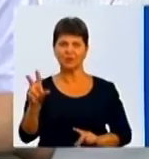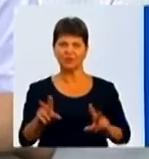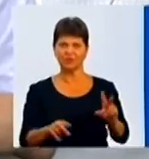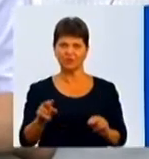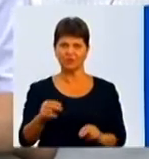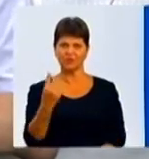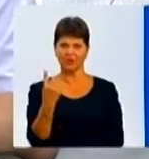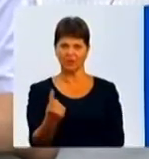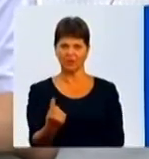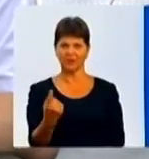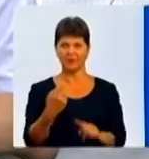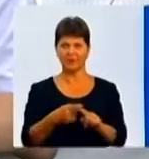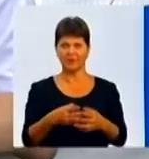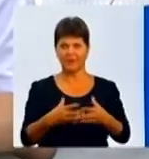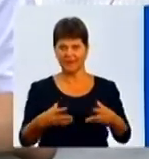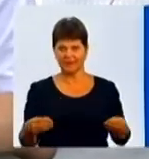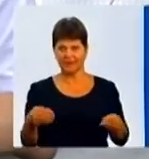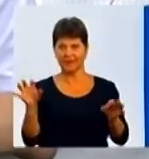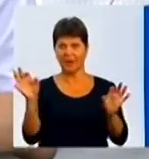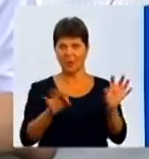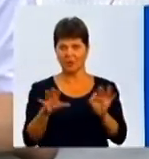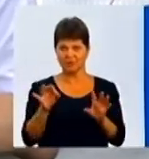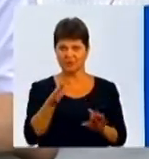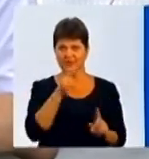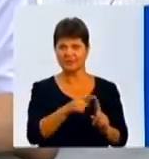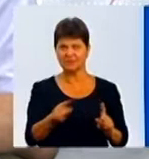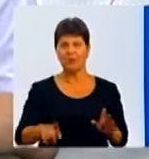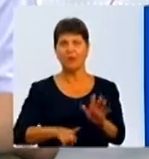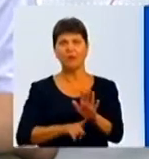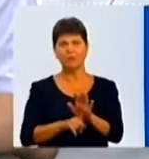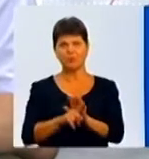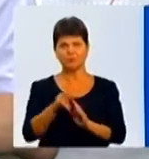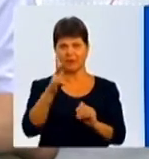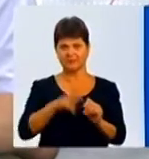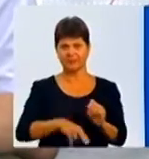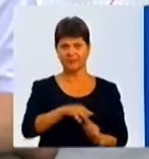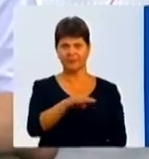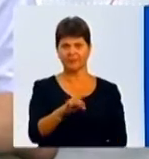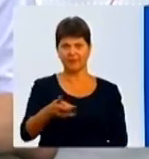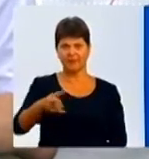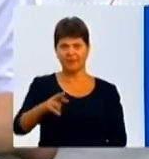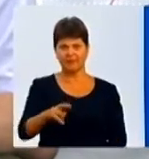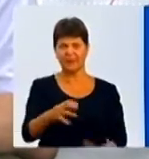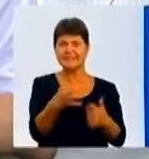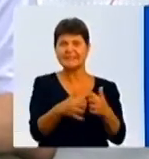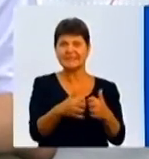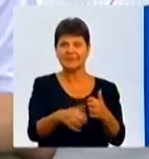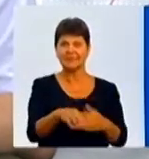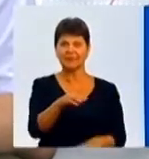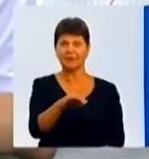це весняно-осінній сезон, починаючи із десь кінця травня, середини, кінця травня, в залежності від